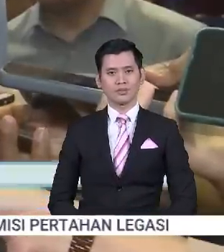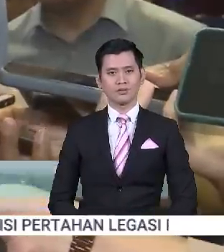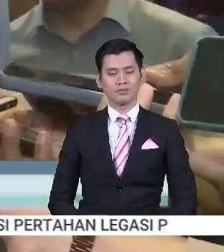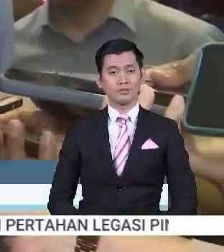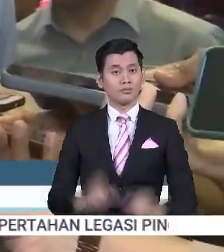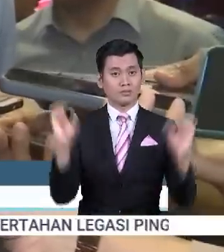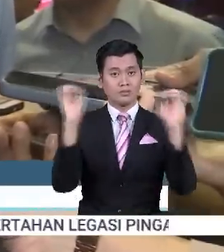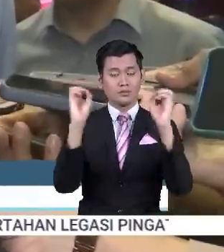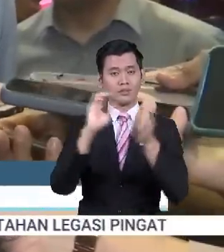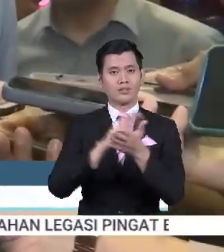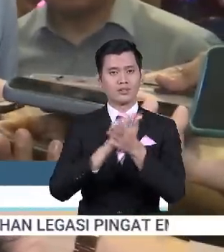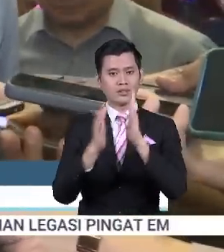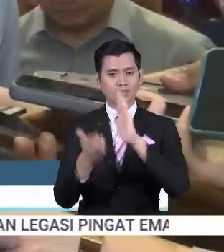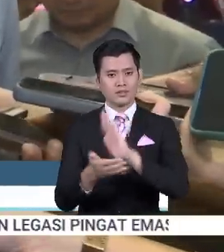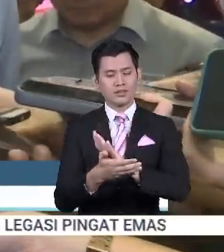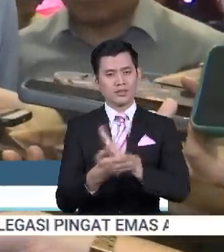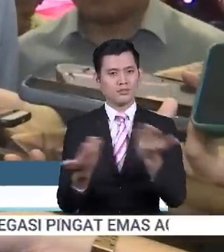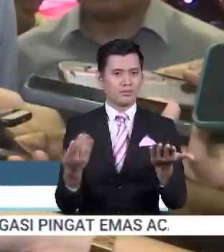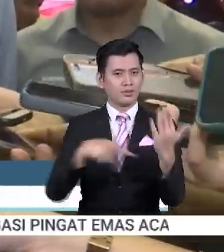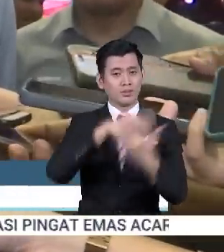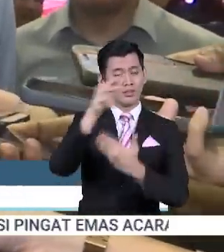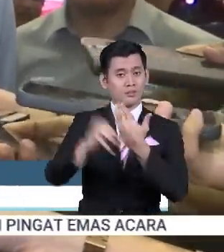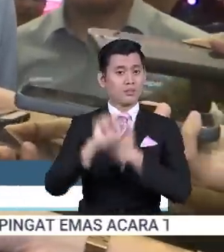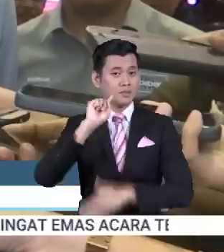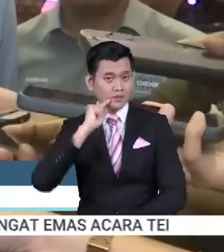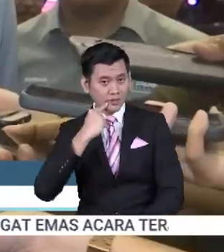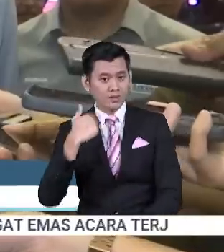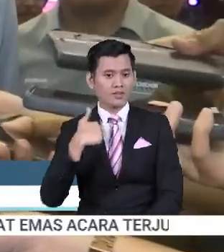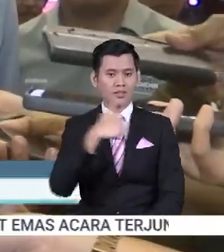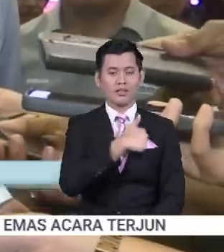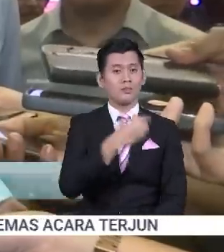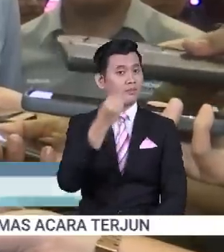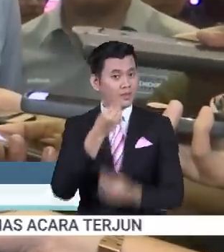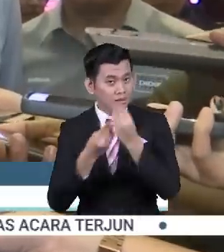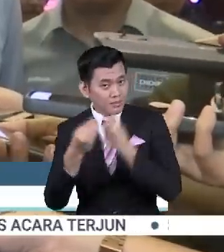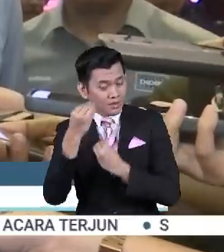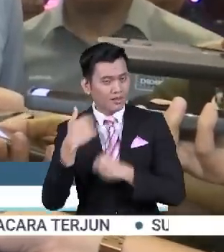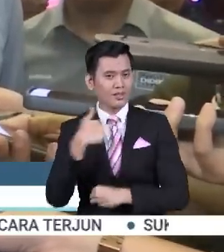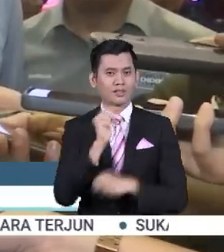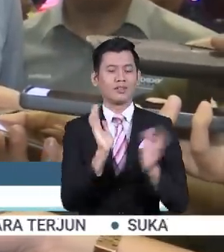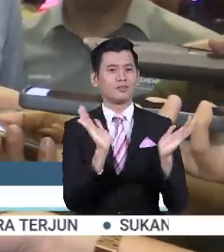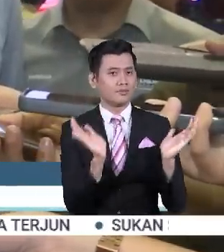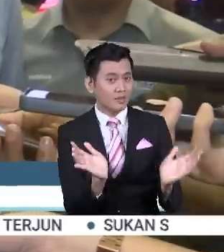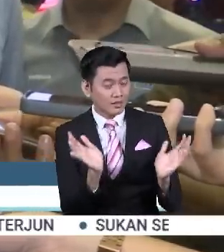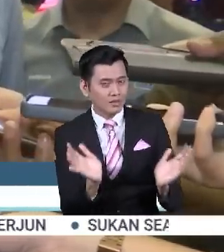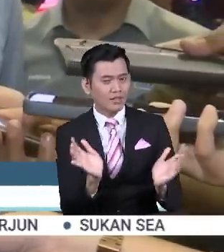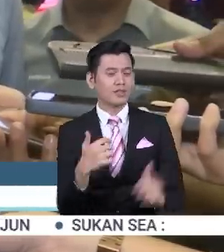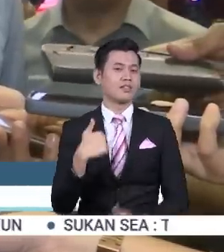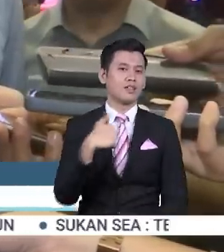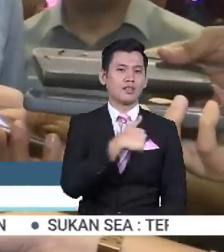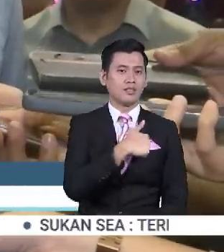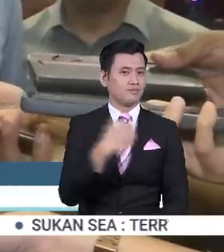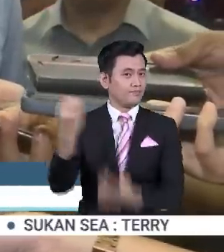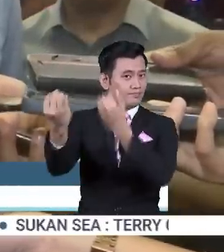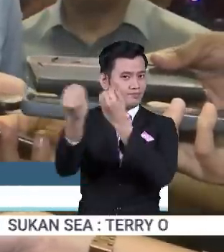Dia tidaklah jadi satu sesi town hall ke yang serius, tapi maknanya dalam kita makan-makan tadi, kita sembang-sembang tadi, kita dapatlah maknanya feedback-feedback daripada